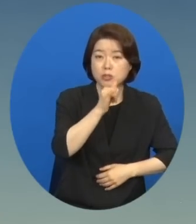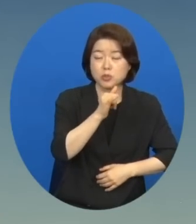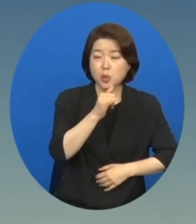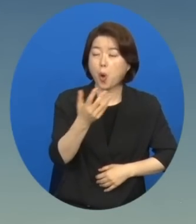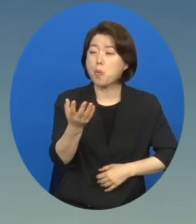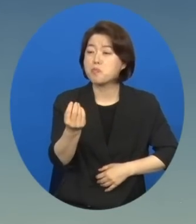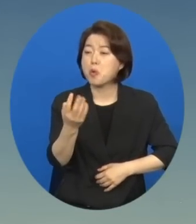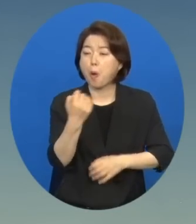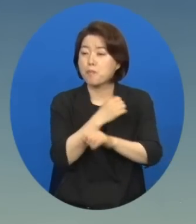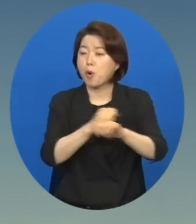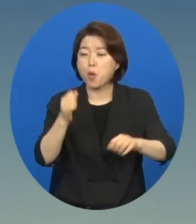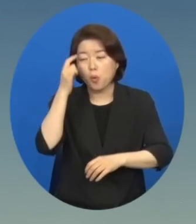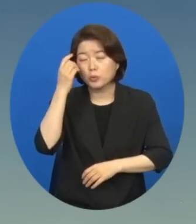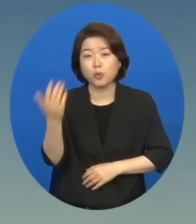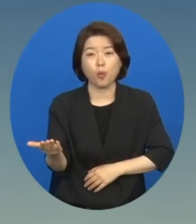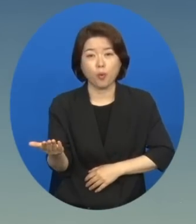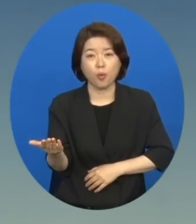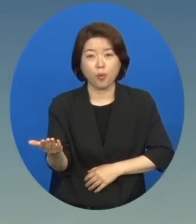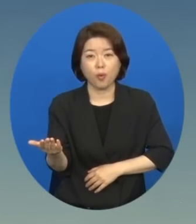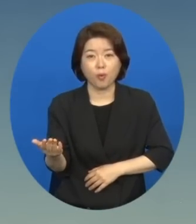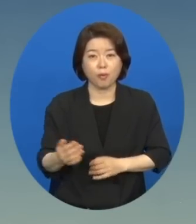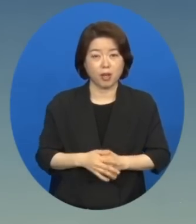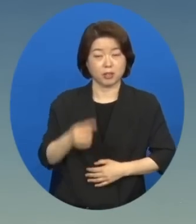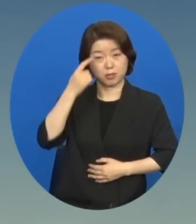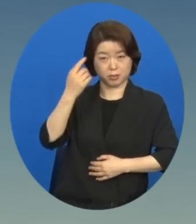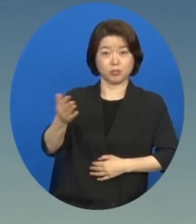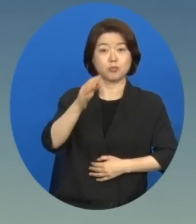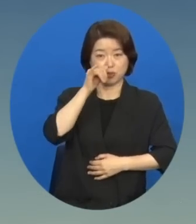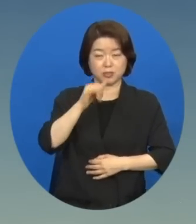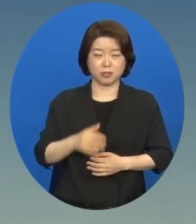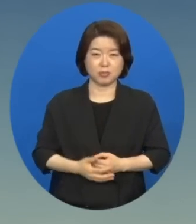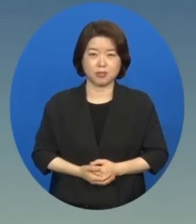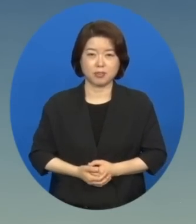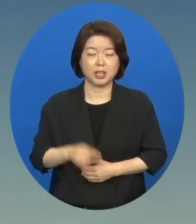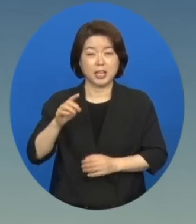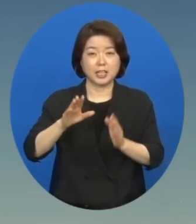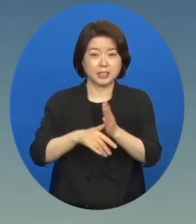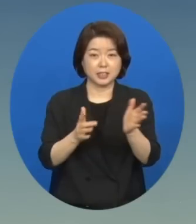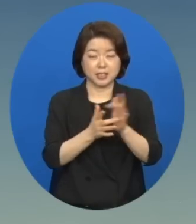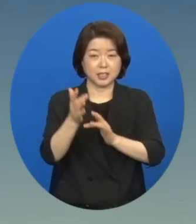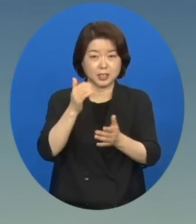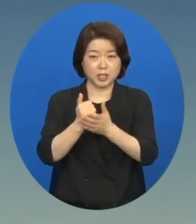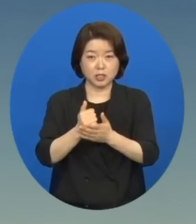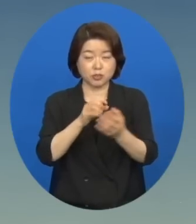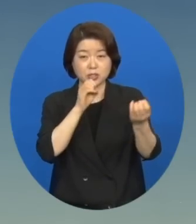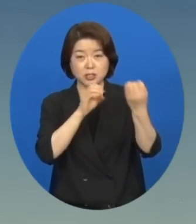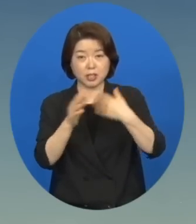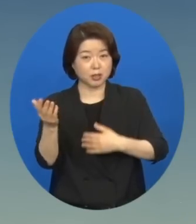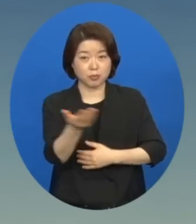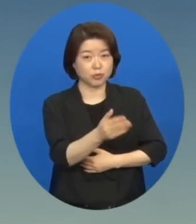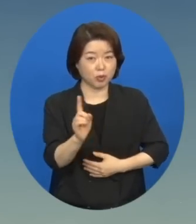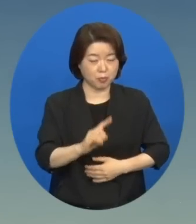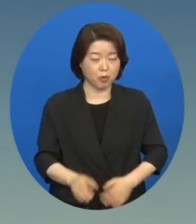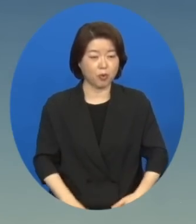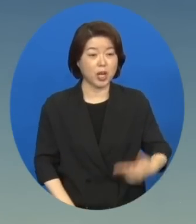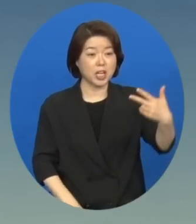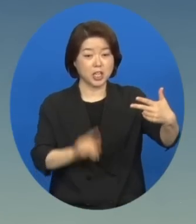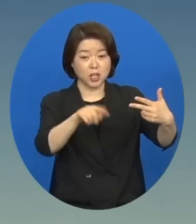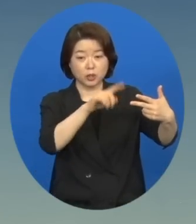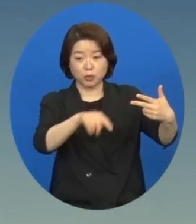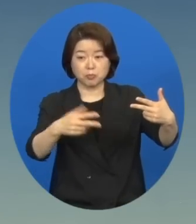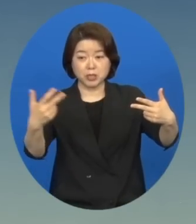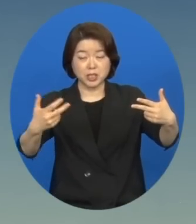몇 번이나 용서하여야 됩니까? 그렇게 질문을 해요. 그때 예수님이 뭐라고 대답을 하시죠?